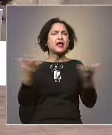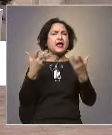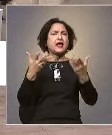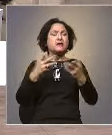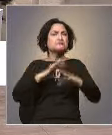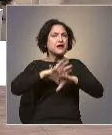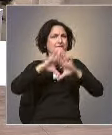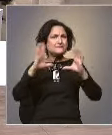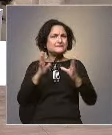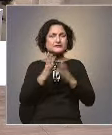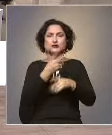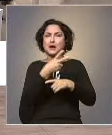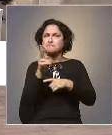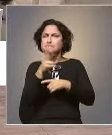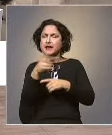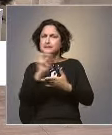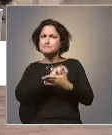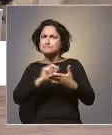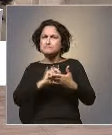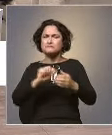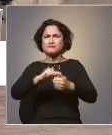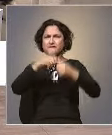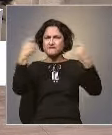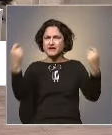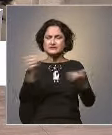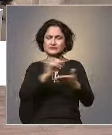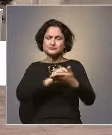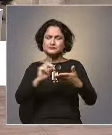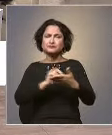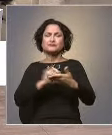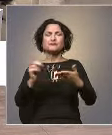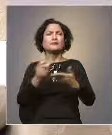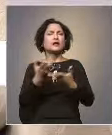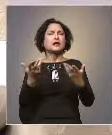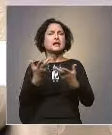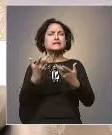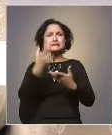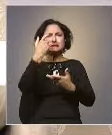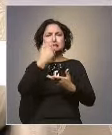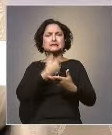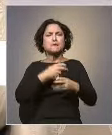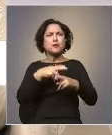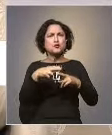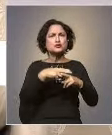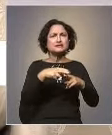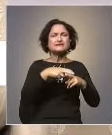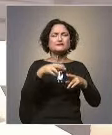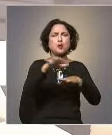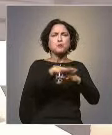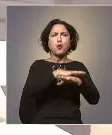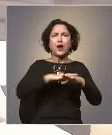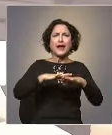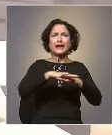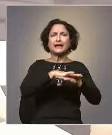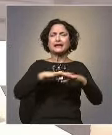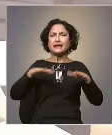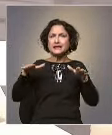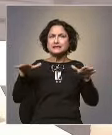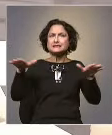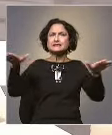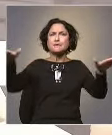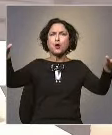медии писаха. Мисля, да, че 2014 година беше. Това самопочистващо се покритие. Какво стана всъщност с това? Ами в момента има патенти в това